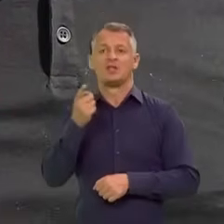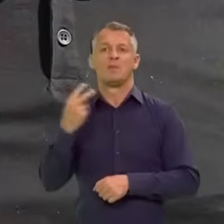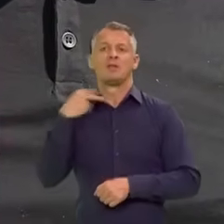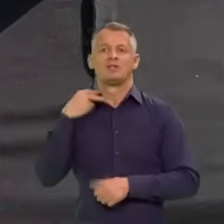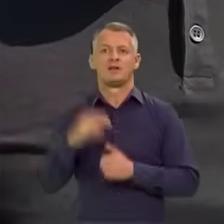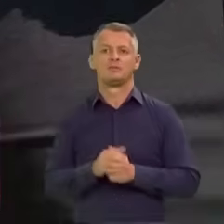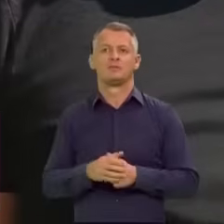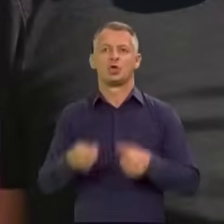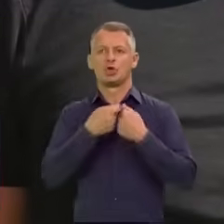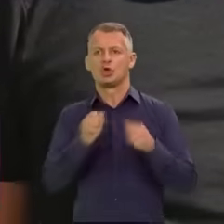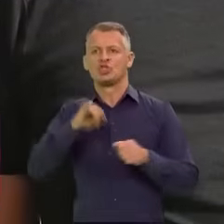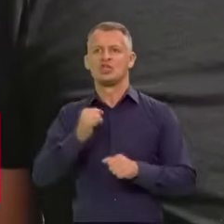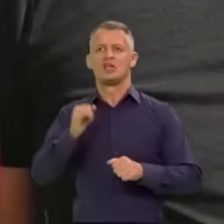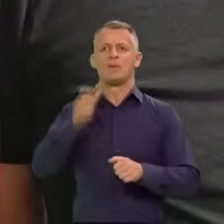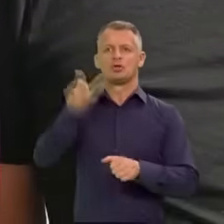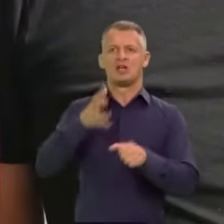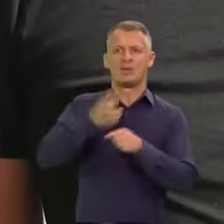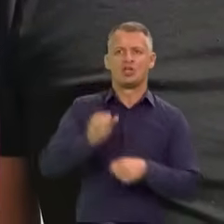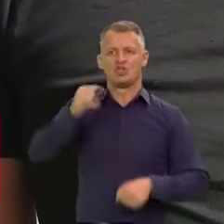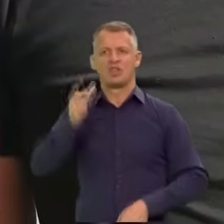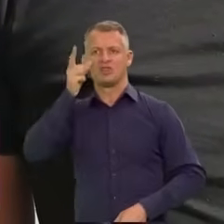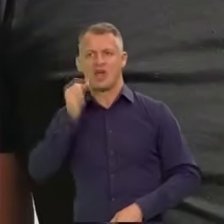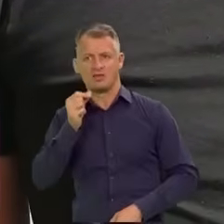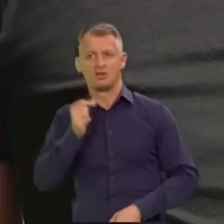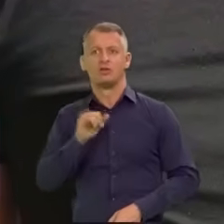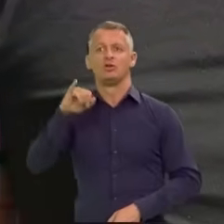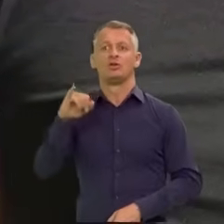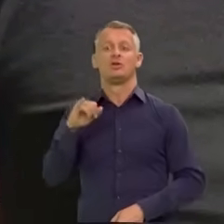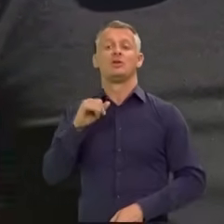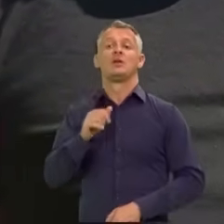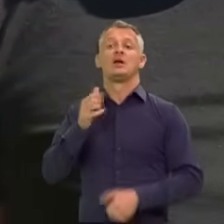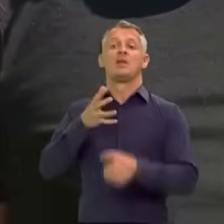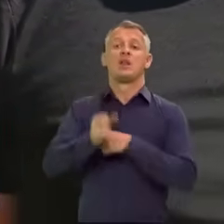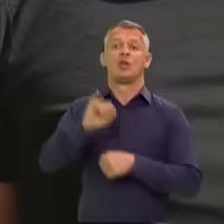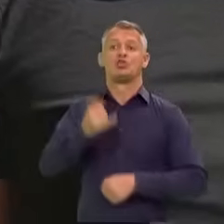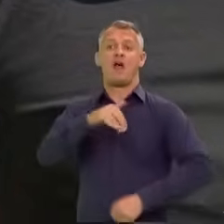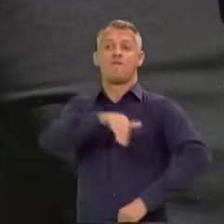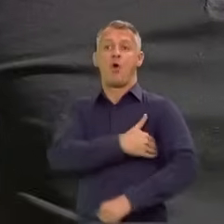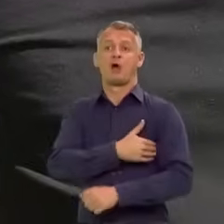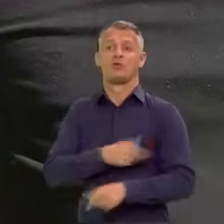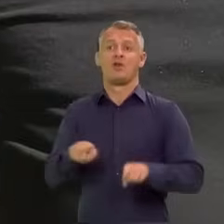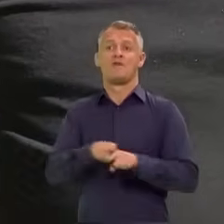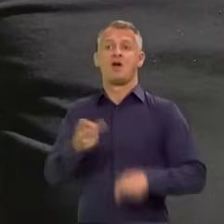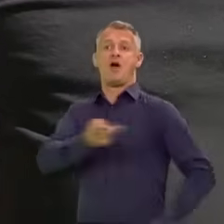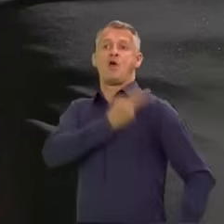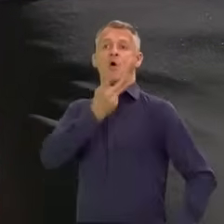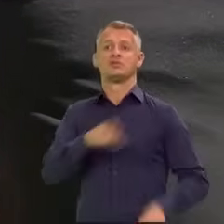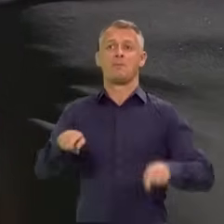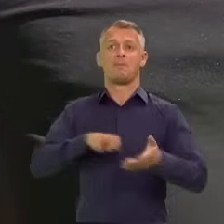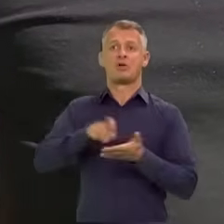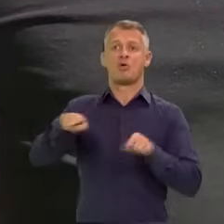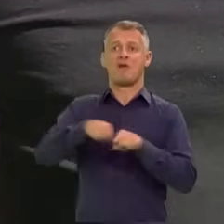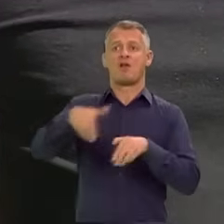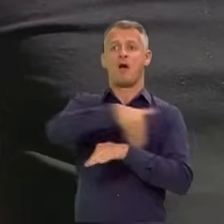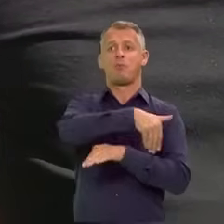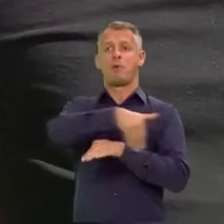criminalul și avocatul și tatăl criminalului foarte aroganți, mergeau parcă erau pe bulevard când au